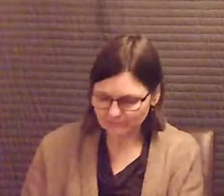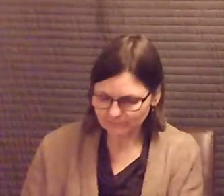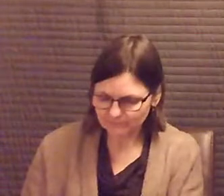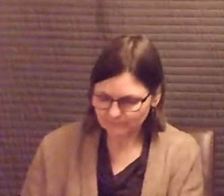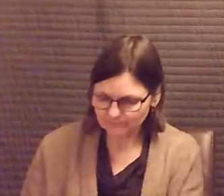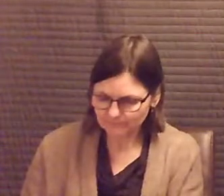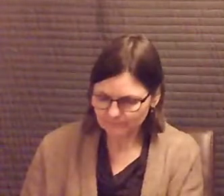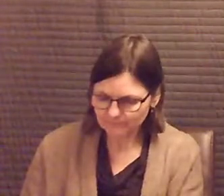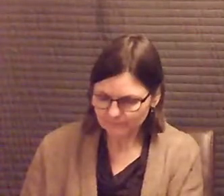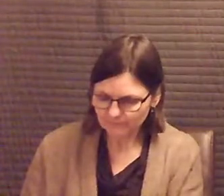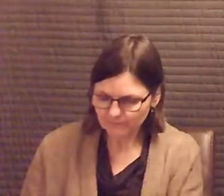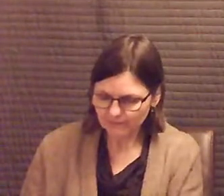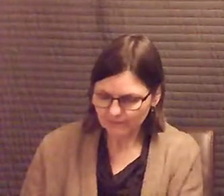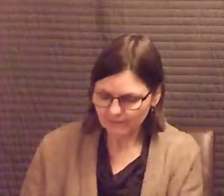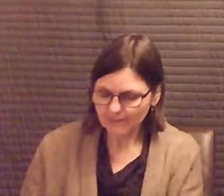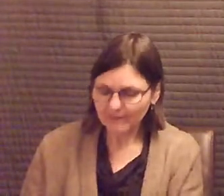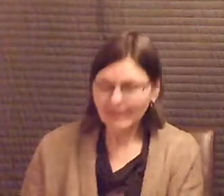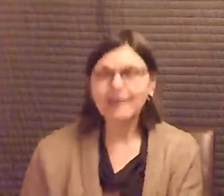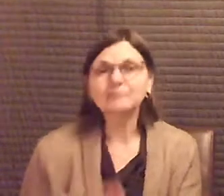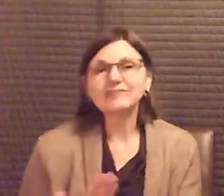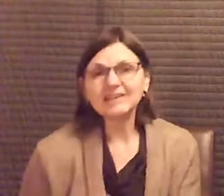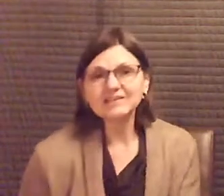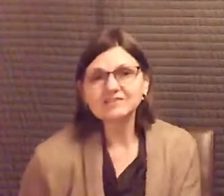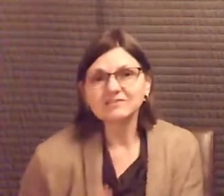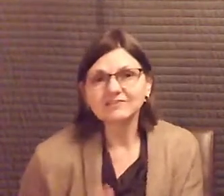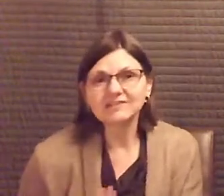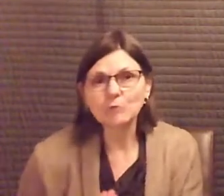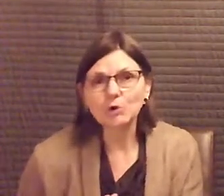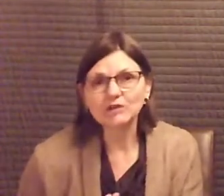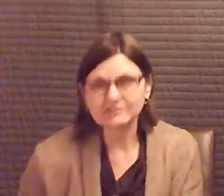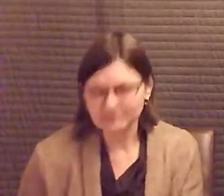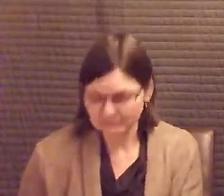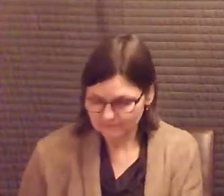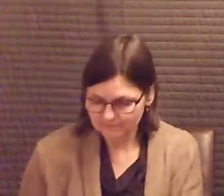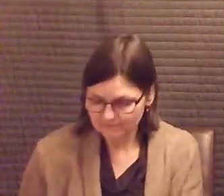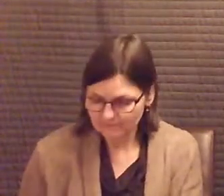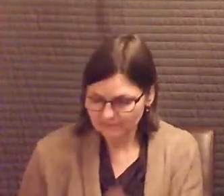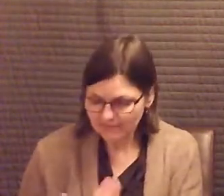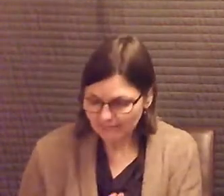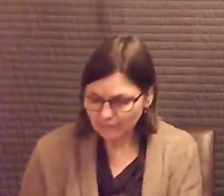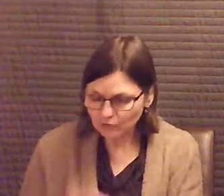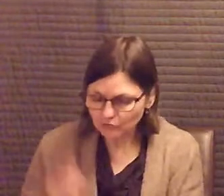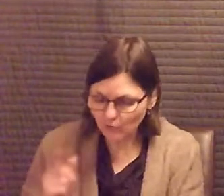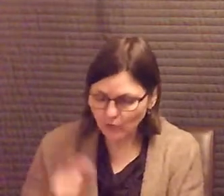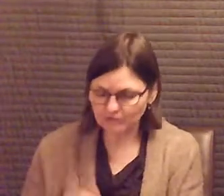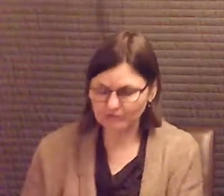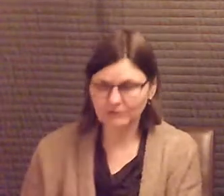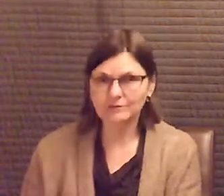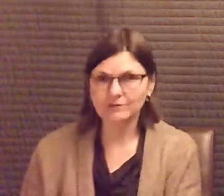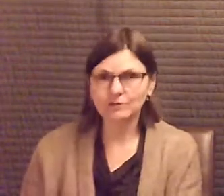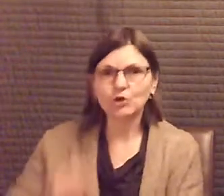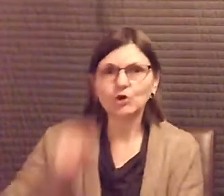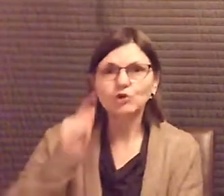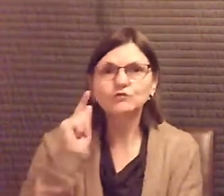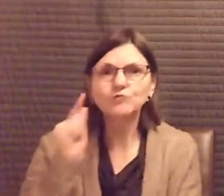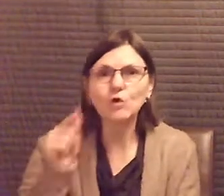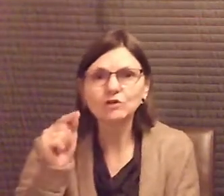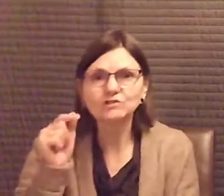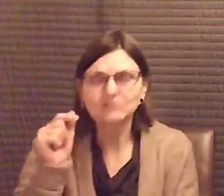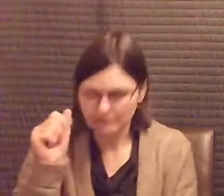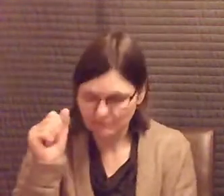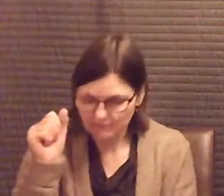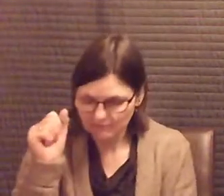inkt haas dat legion geeft niet wat hun woorden in de war namelijk het voeren waar de het